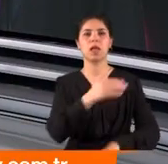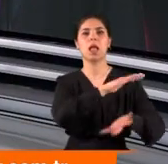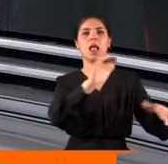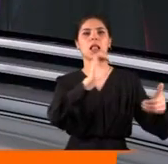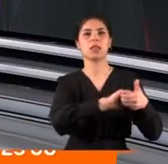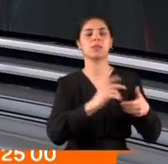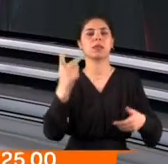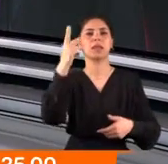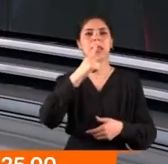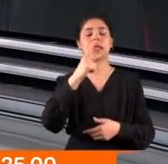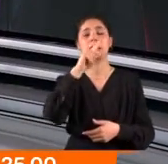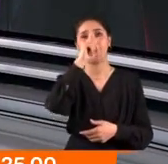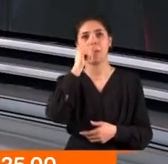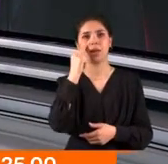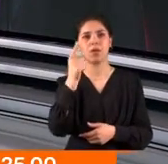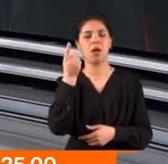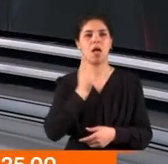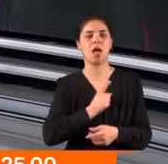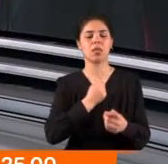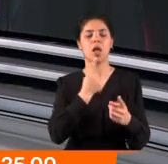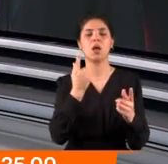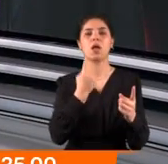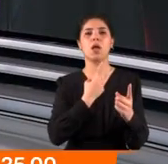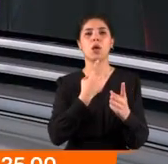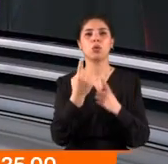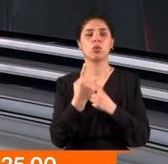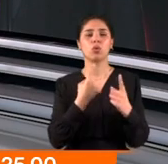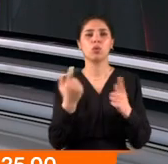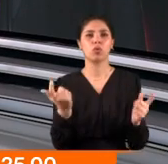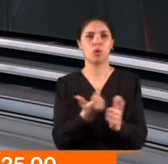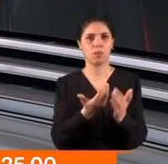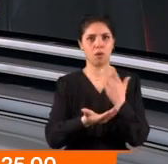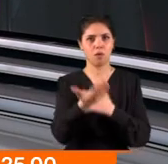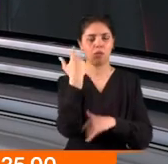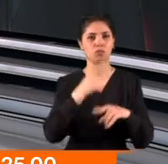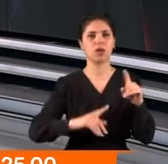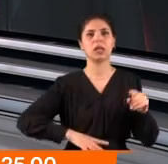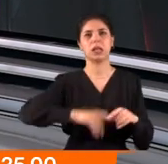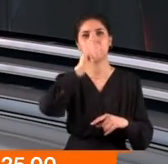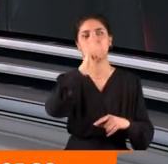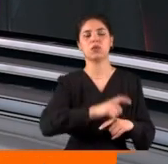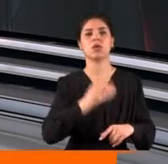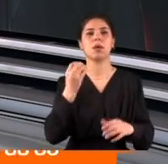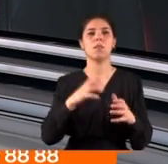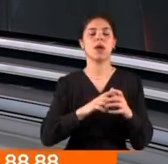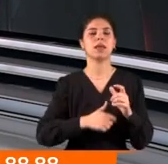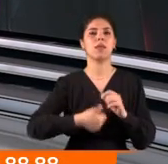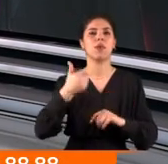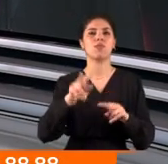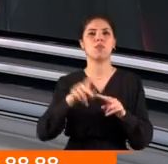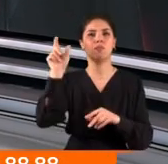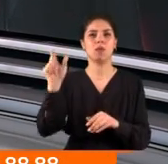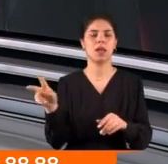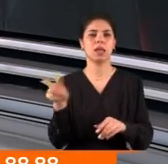Altılı Masa'nın 2 Mart'ta adaylık gündemini yapacağı o kritik toplantı öncesi CHP lideri Kemal Kılıçdaroğlu İYİ Parti Genel Başkanı Meral Akşener'le bir